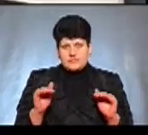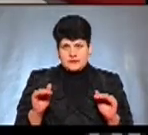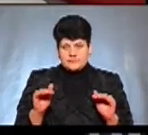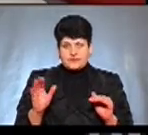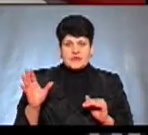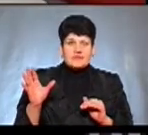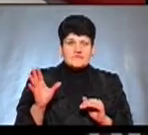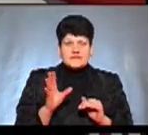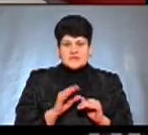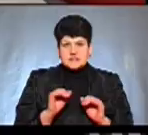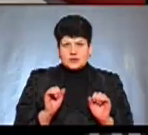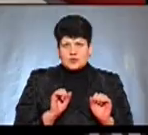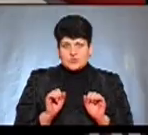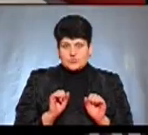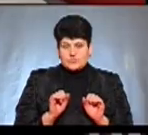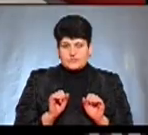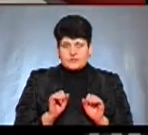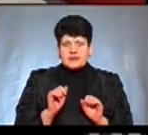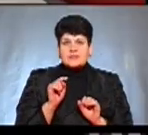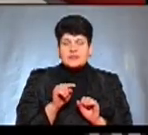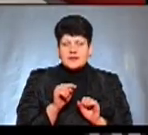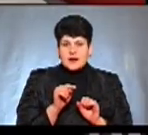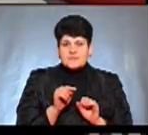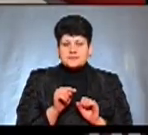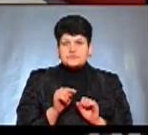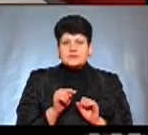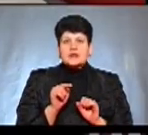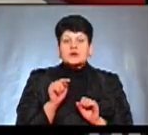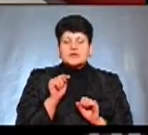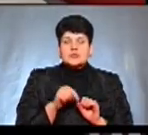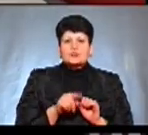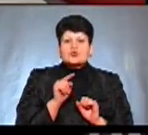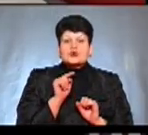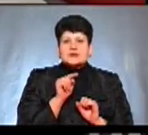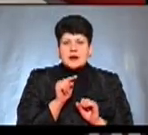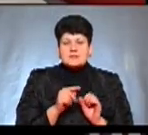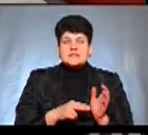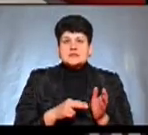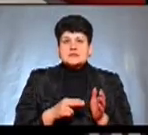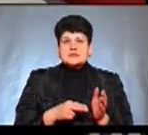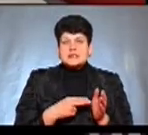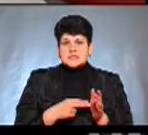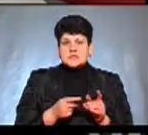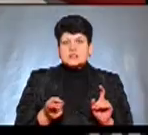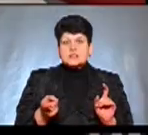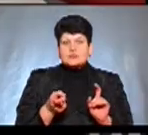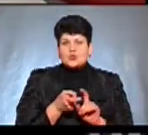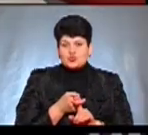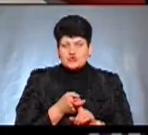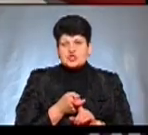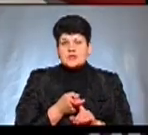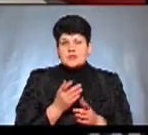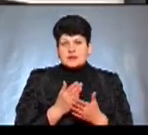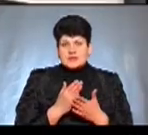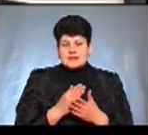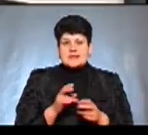всі урядові структури... Техногенний, власне, через те, що там залізничне сполучення... Через те, що там залізничне сполучення... І можуть перевозити там... небезпечні вантажі. Так, безперечно.